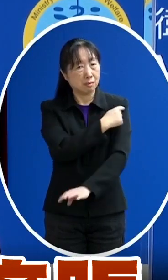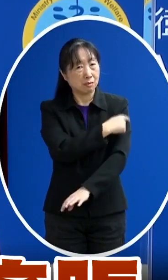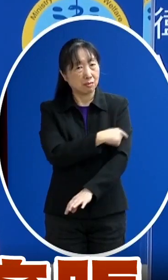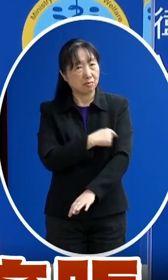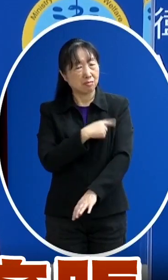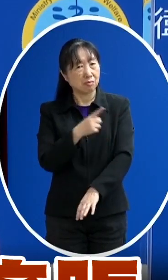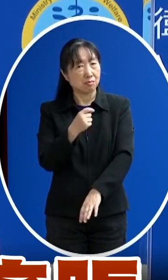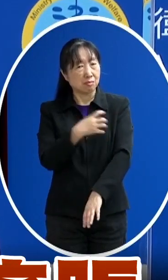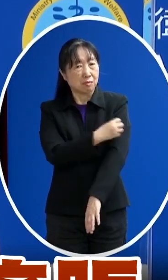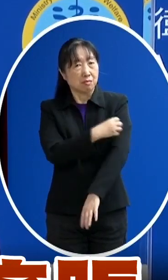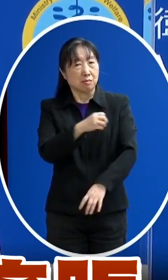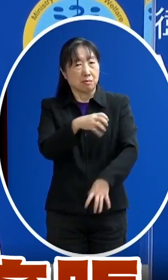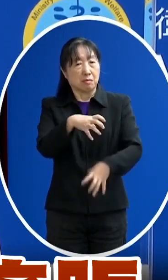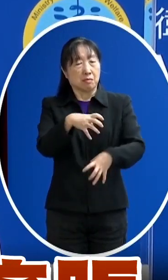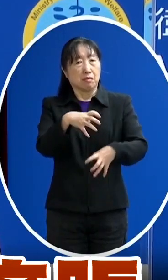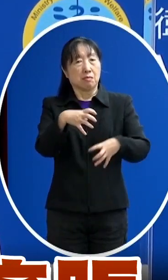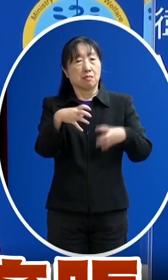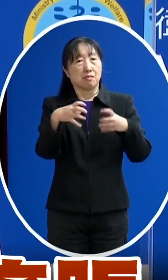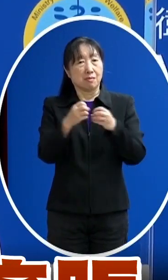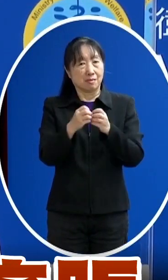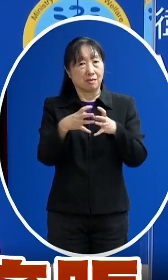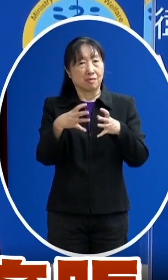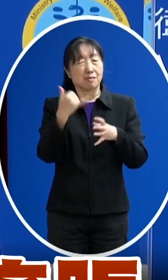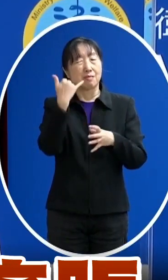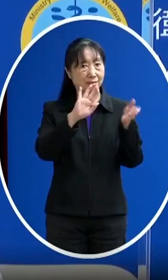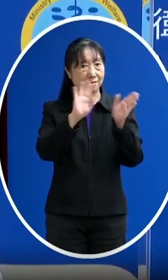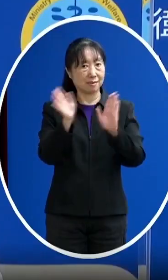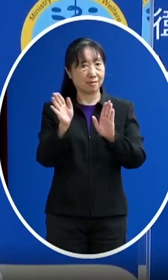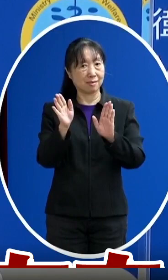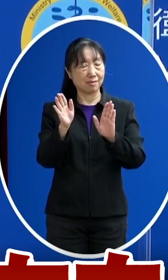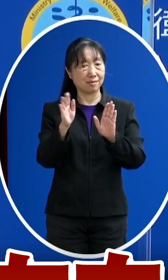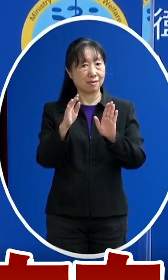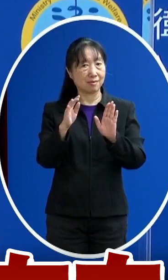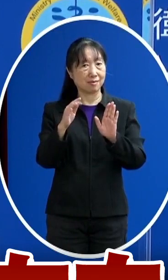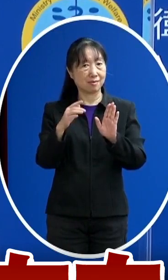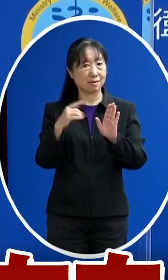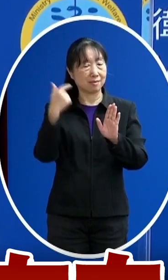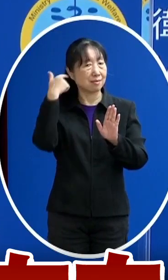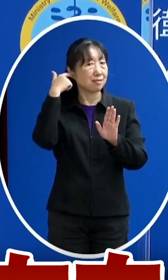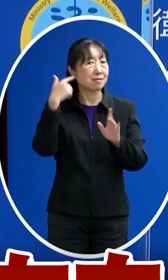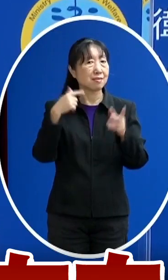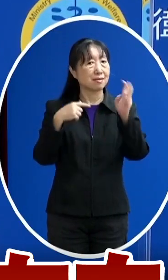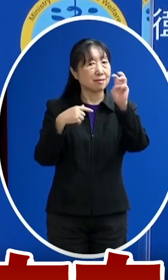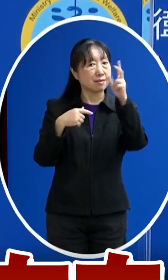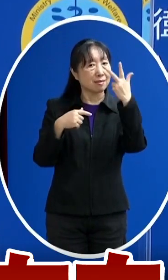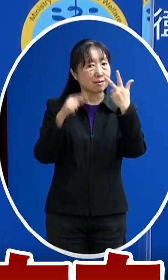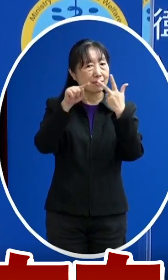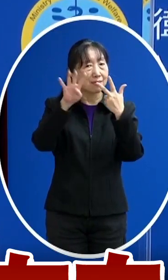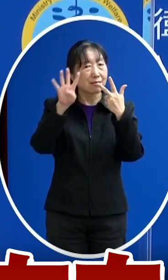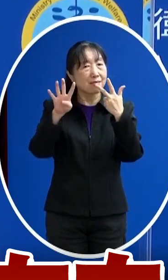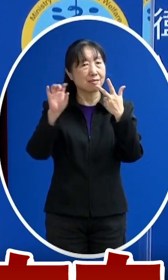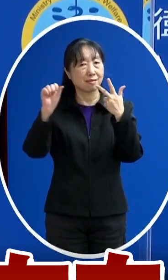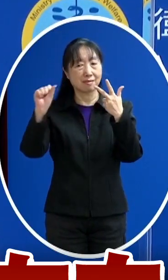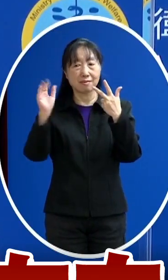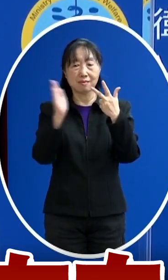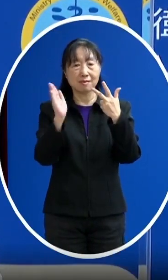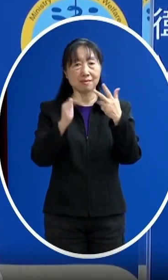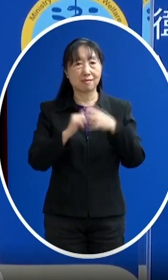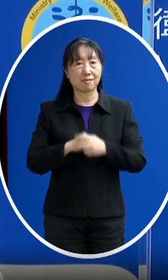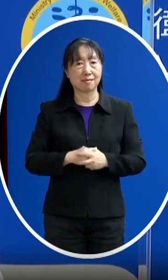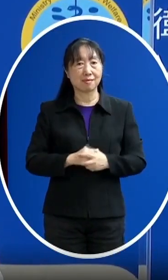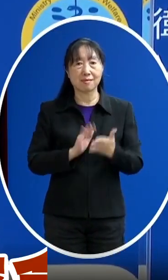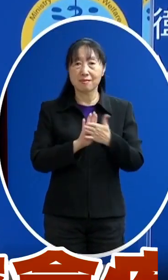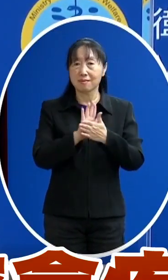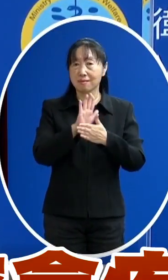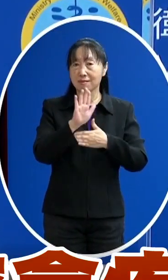点胀，酸胀，体温就是在37度、37.5度左右。后